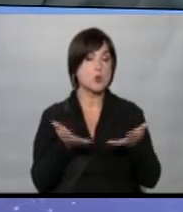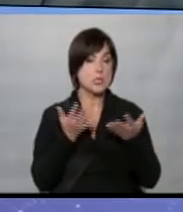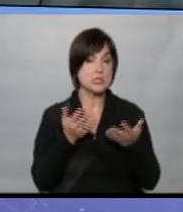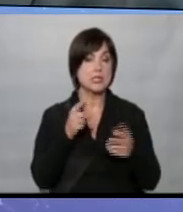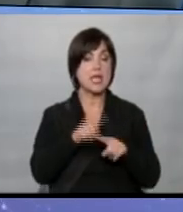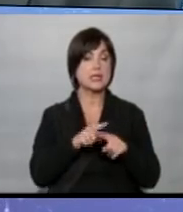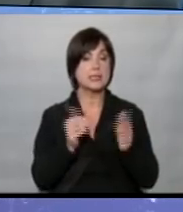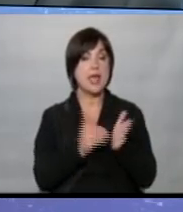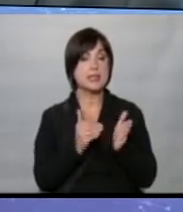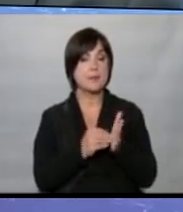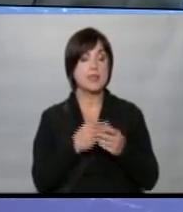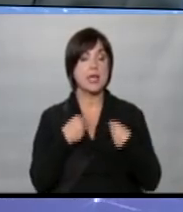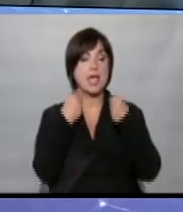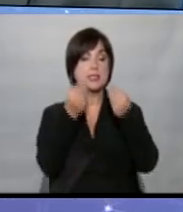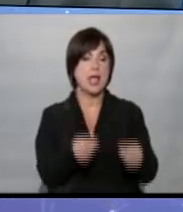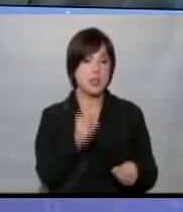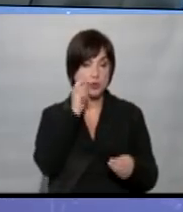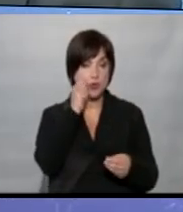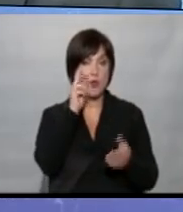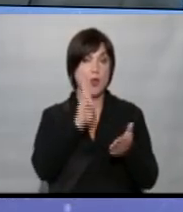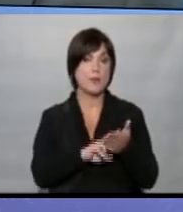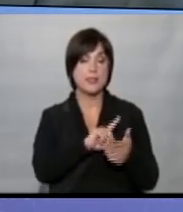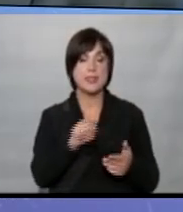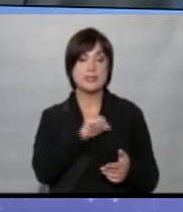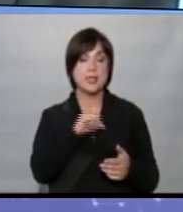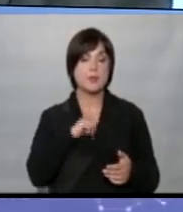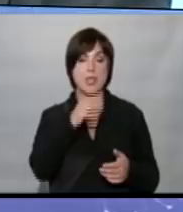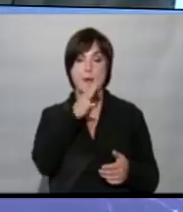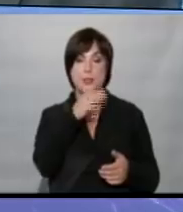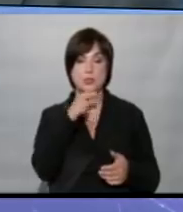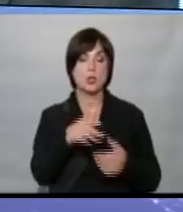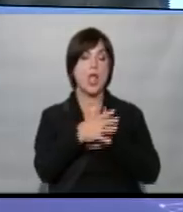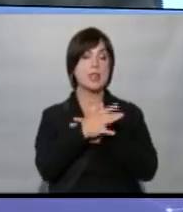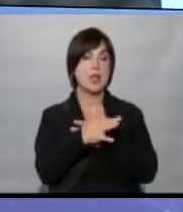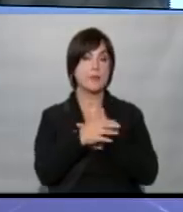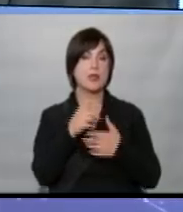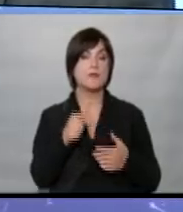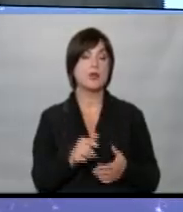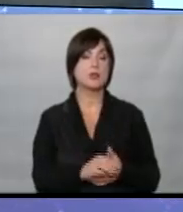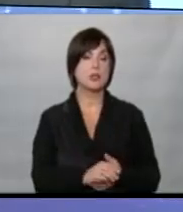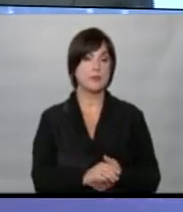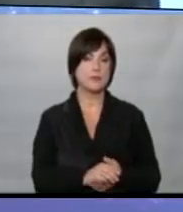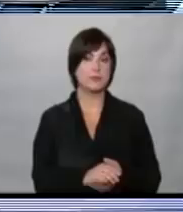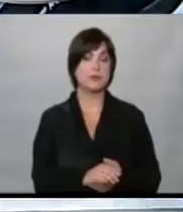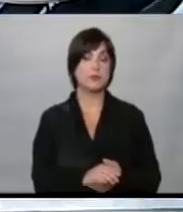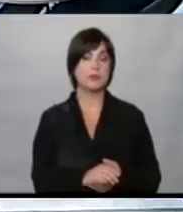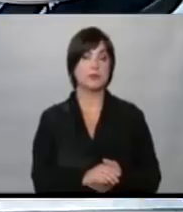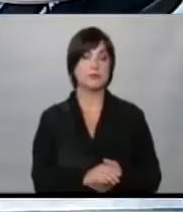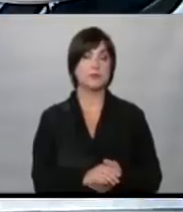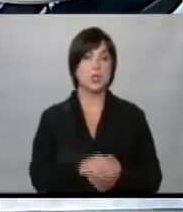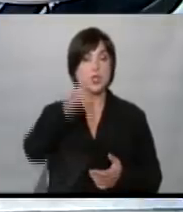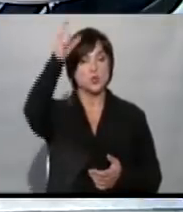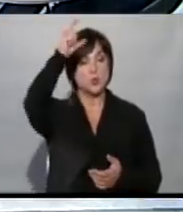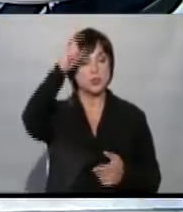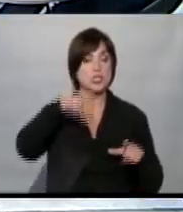односно Грција треба да ги даде тие човекови права, не само на македонците, туку и на албанците во Чемерија, вие што ја викате Мерсел, така? Па и турците